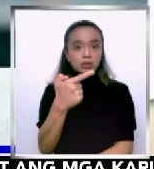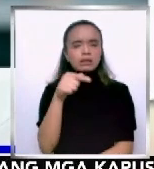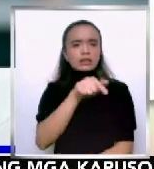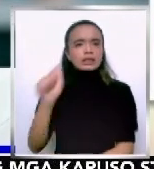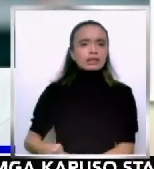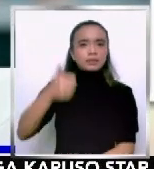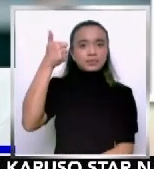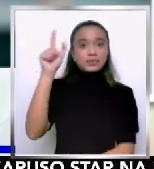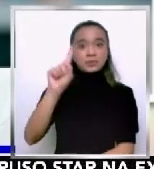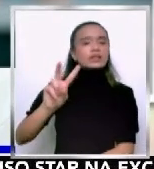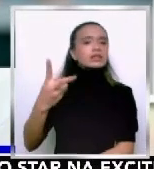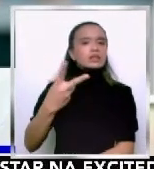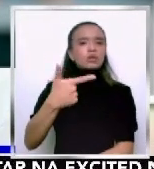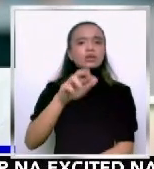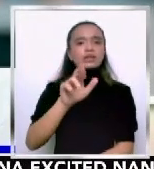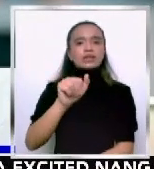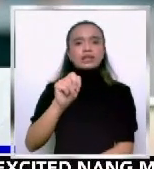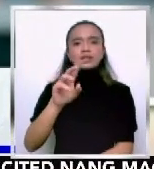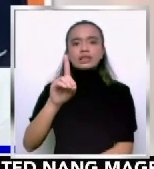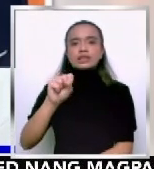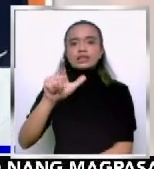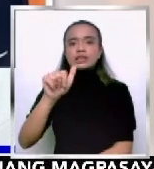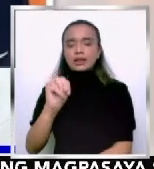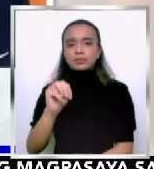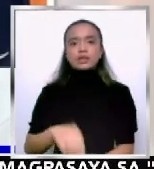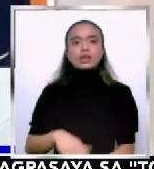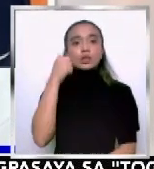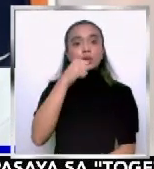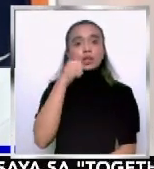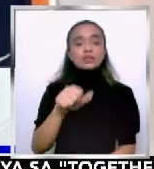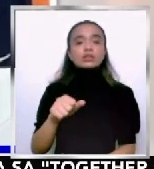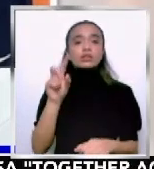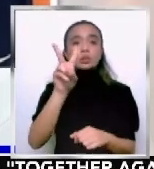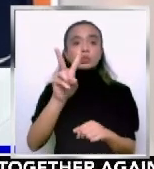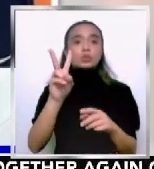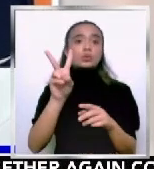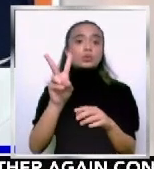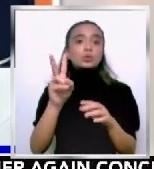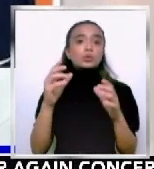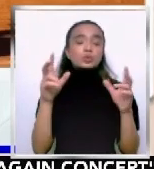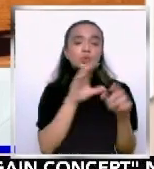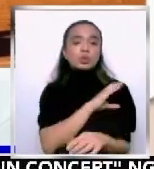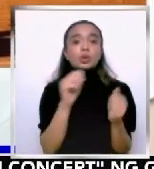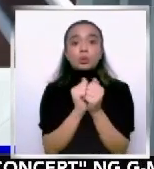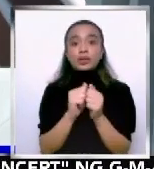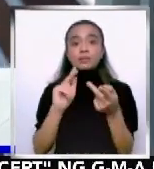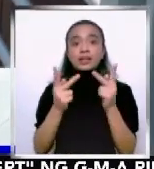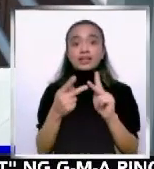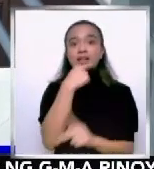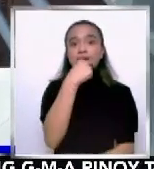ang kanyang ikalawang Grand Slam title, ang Girls Doubles title ng 2021 French Open kasama ang Russia na si Oksana